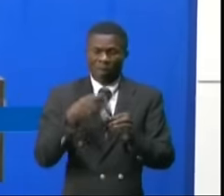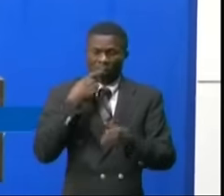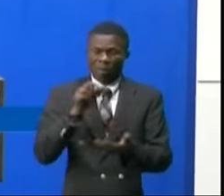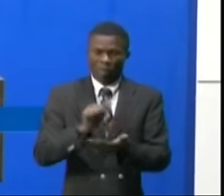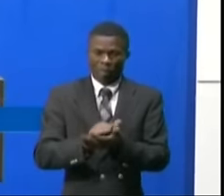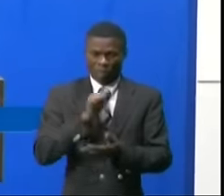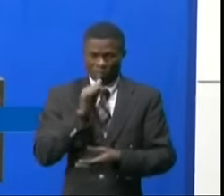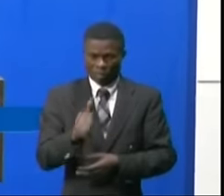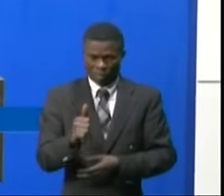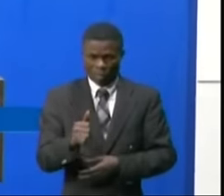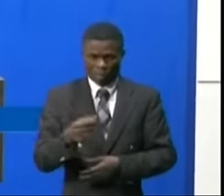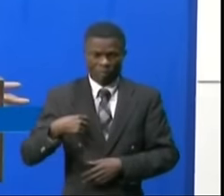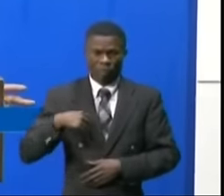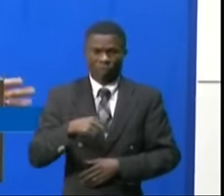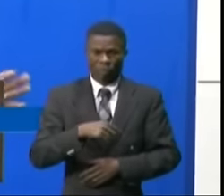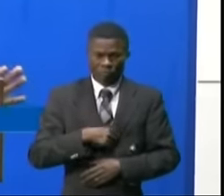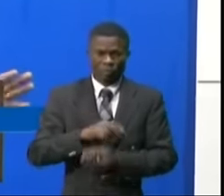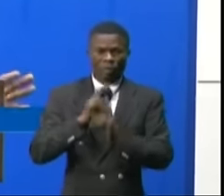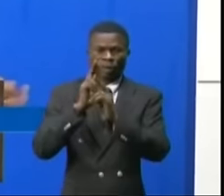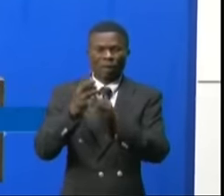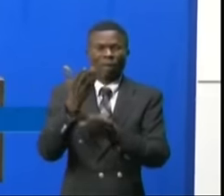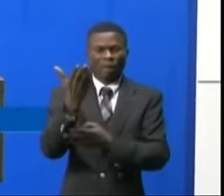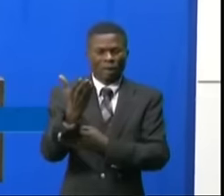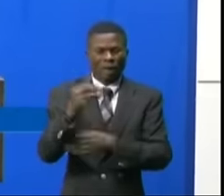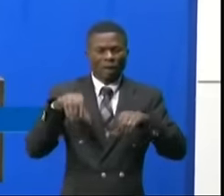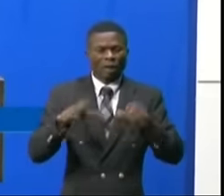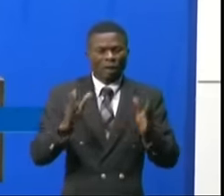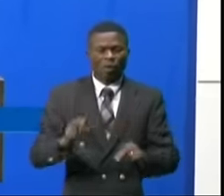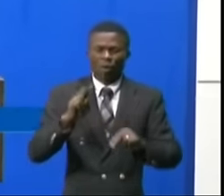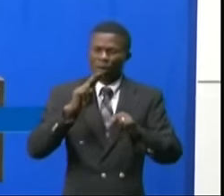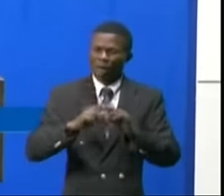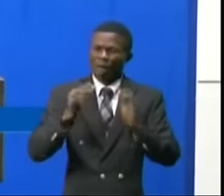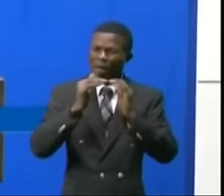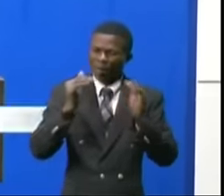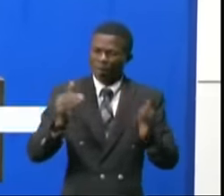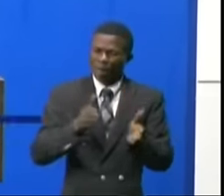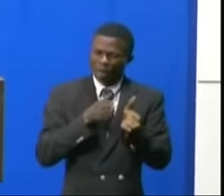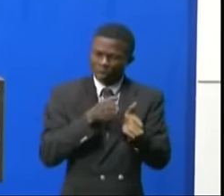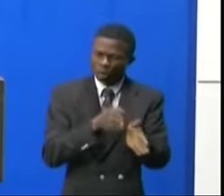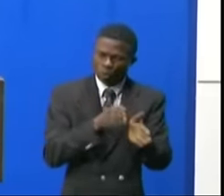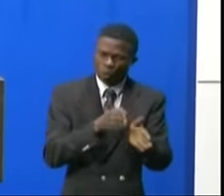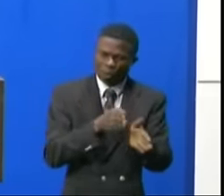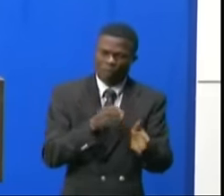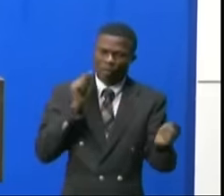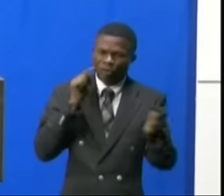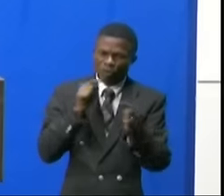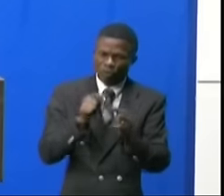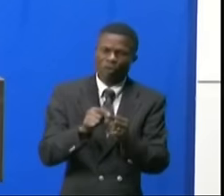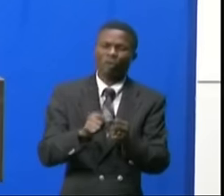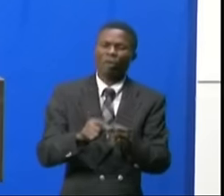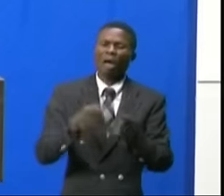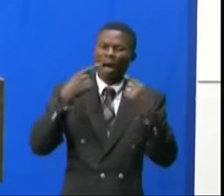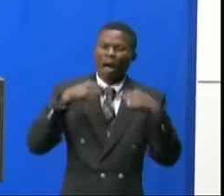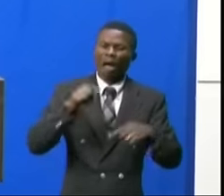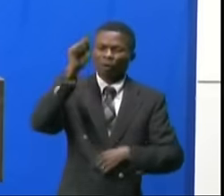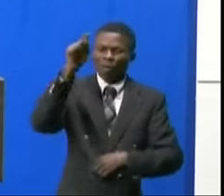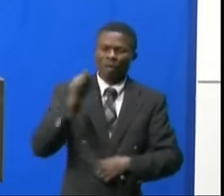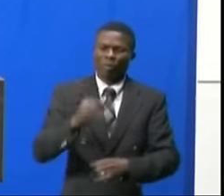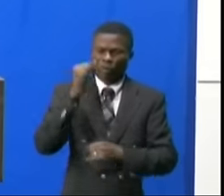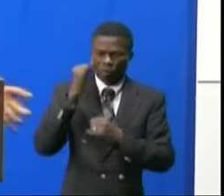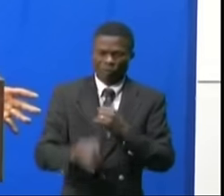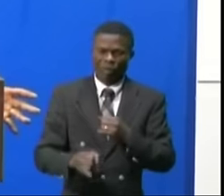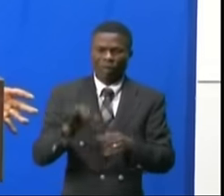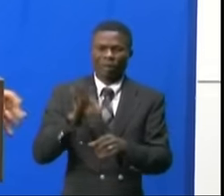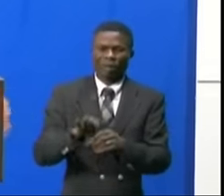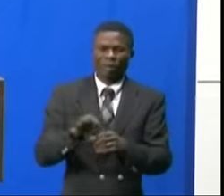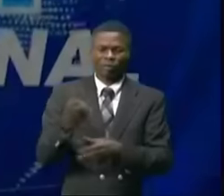maintenu. Ici, nous invitons les Congolais au calme et à suivre dans la sérénité la poursuite de la publication des résultats de vote pour le